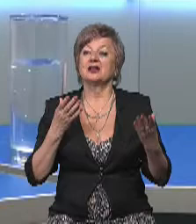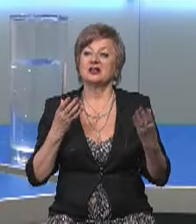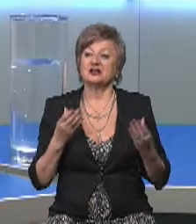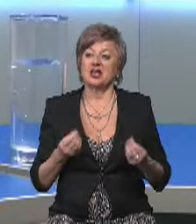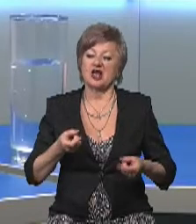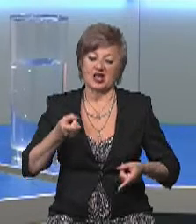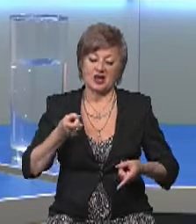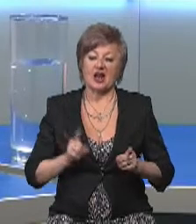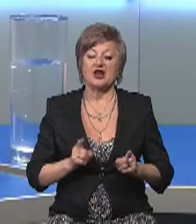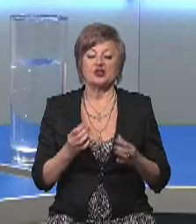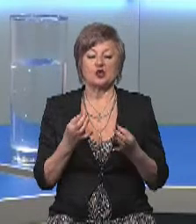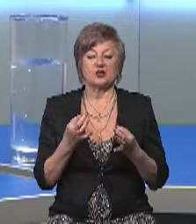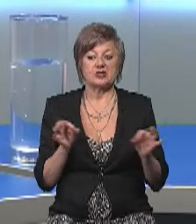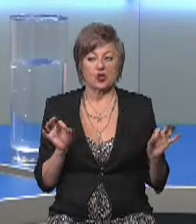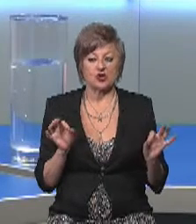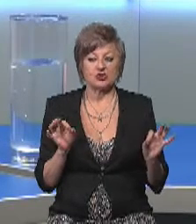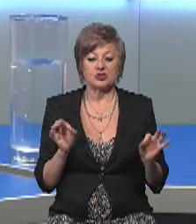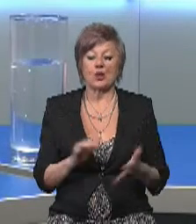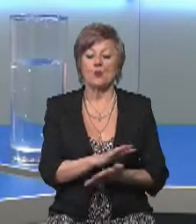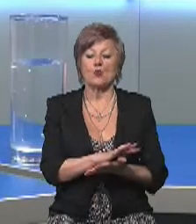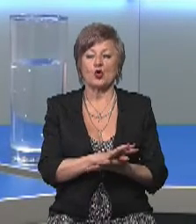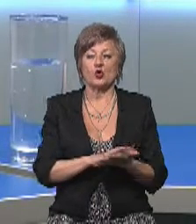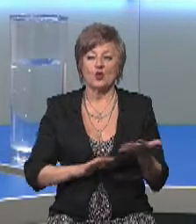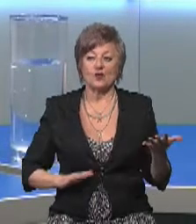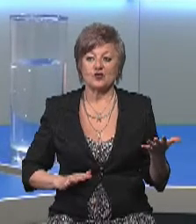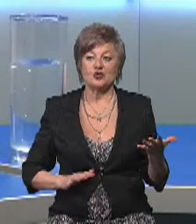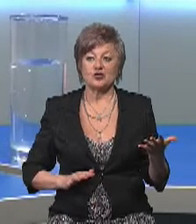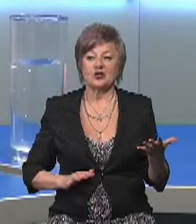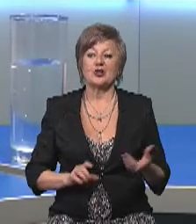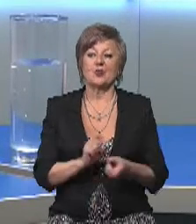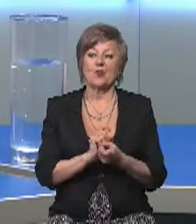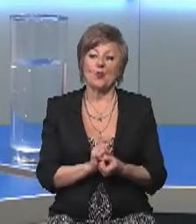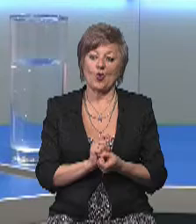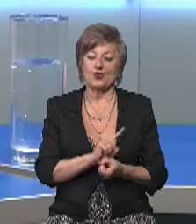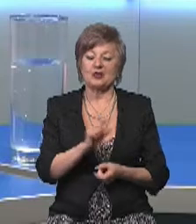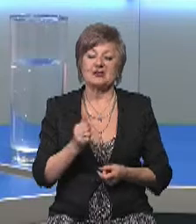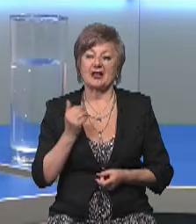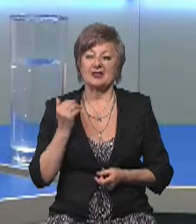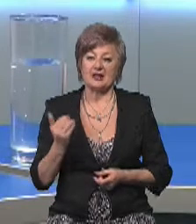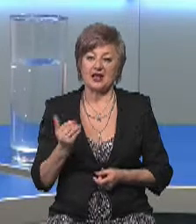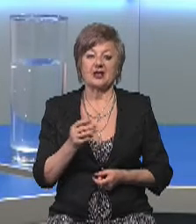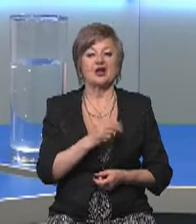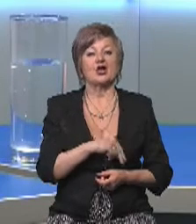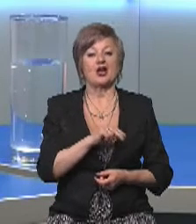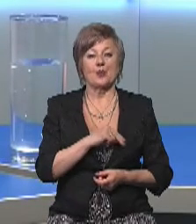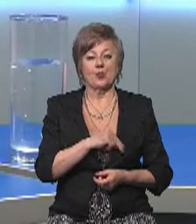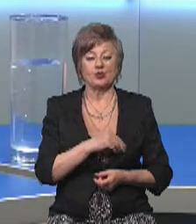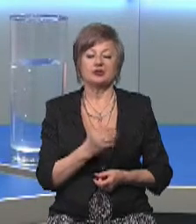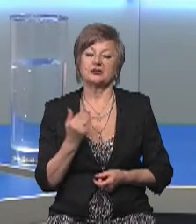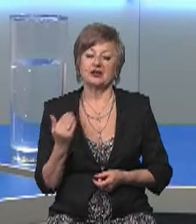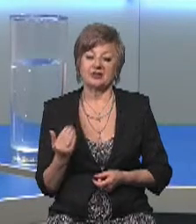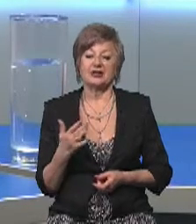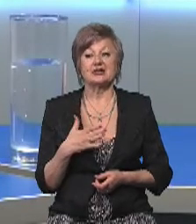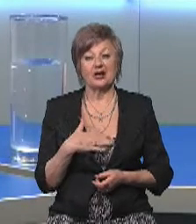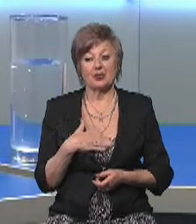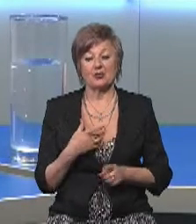день реальної незалежності, продовження її боротьби за неї і роботи для неї. Тому для